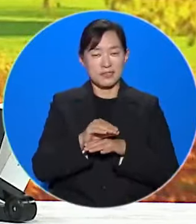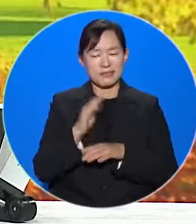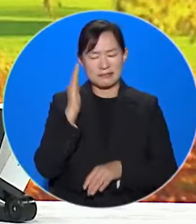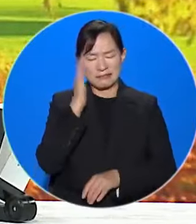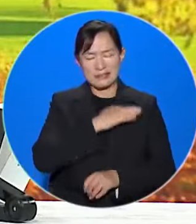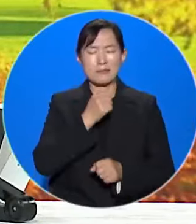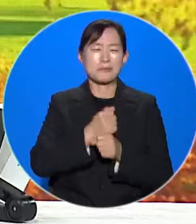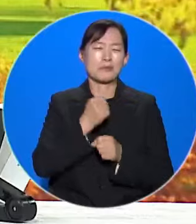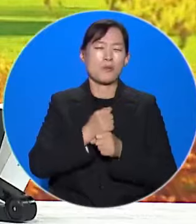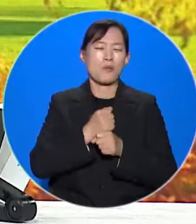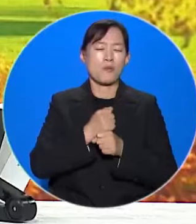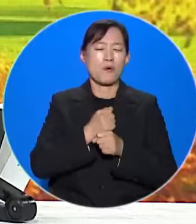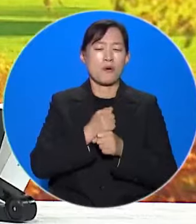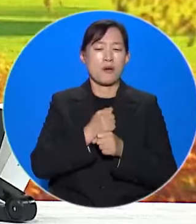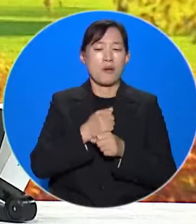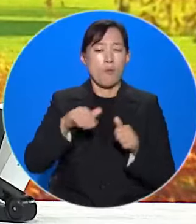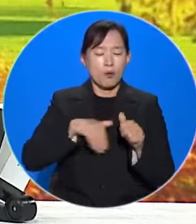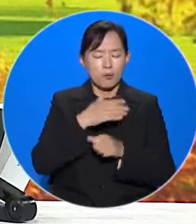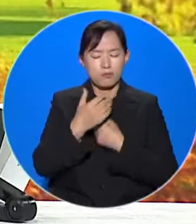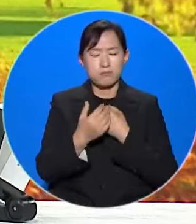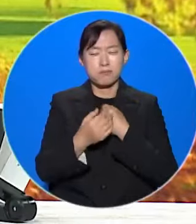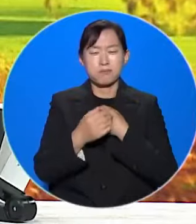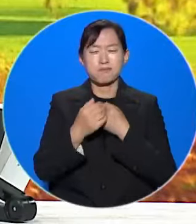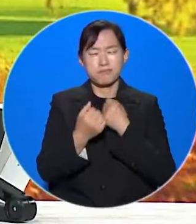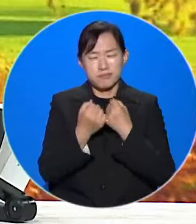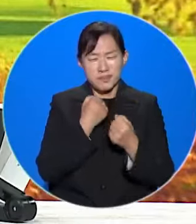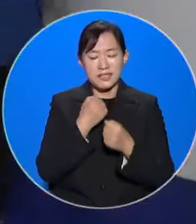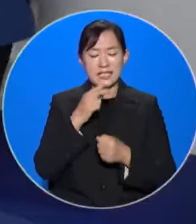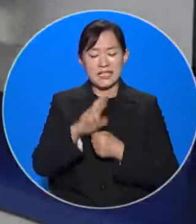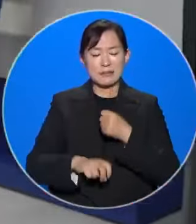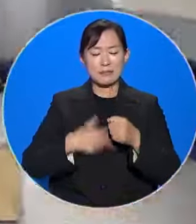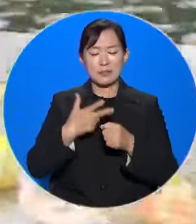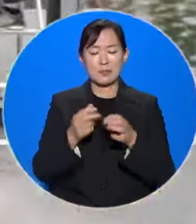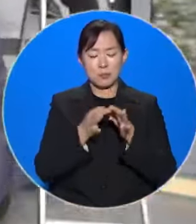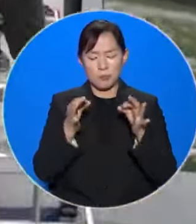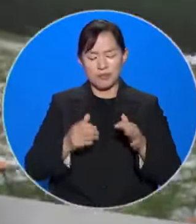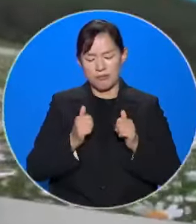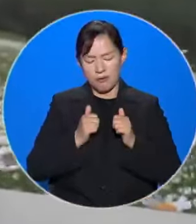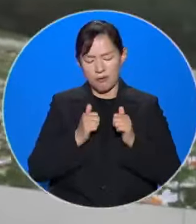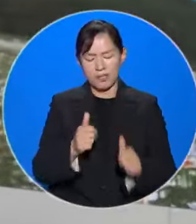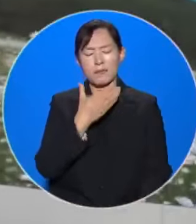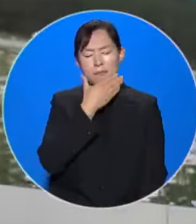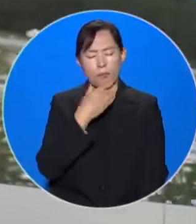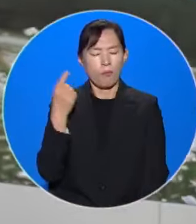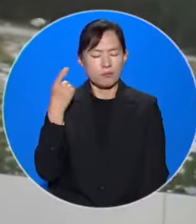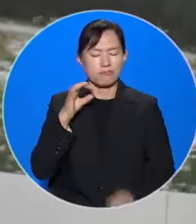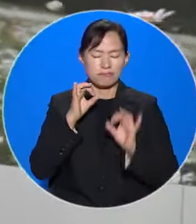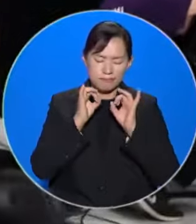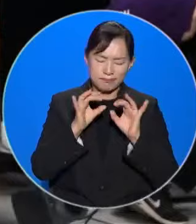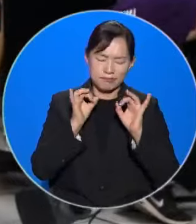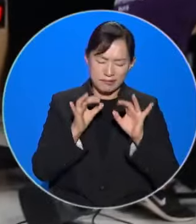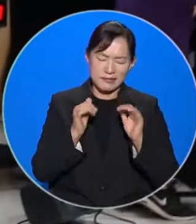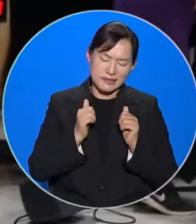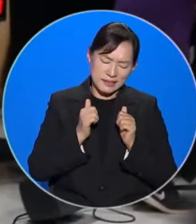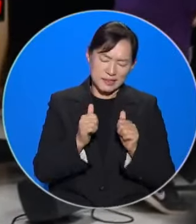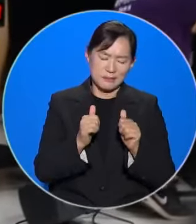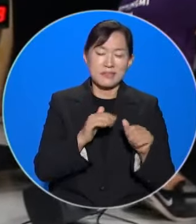열악한 제작 환경 속에서도 27년간 꿋꿋하게 복음 전파라는 사명에 충실해